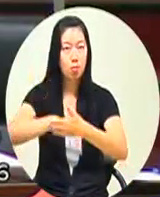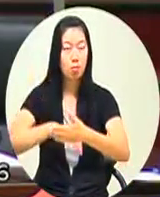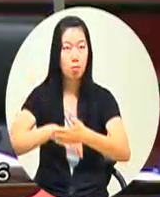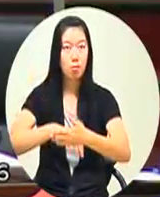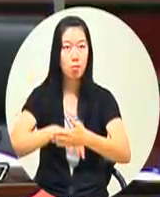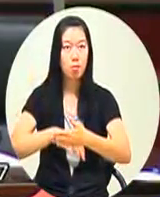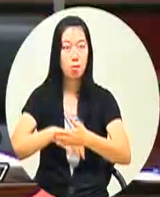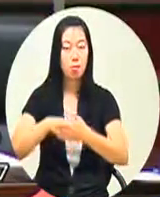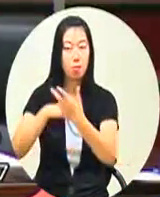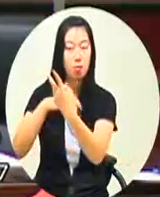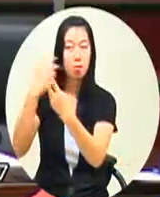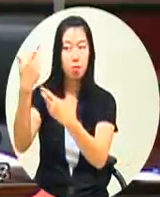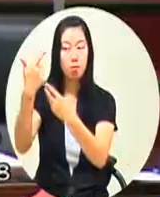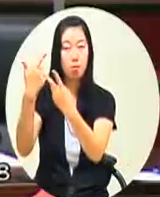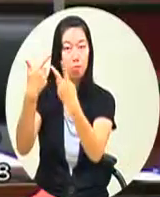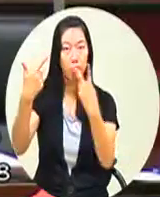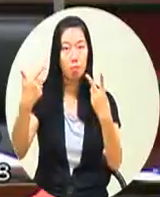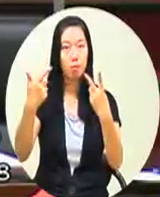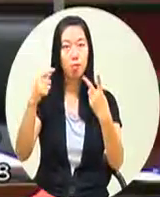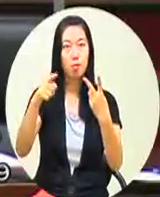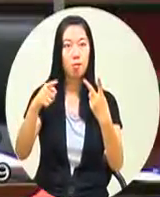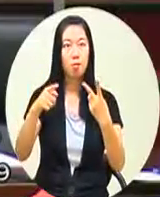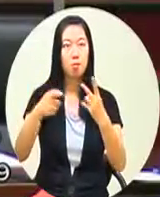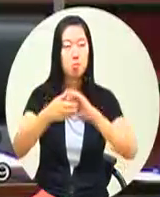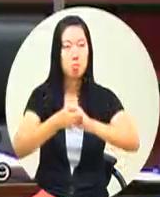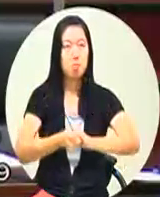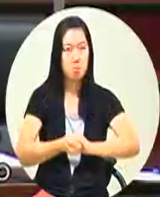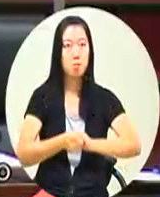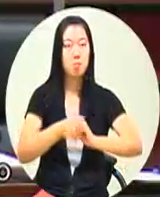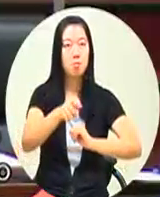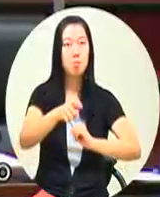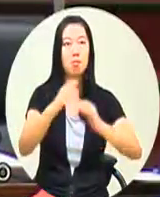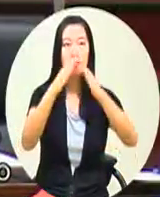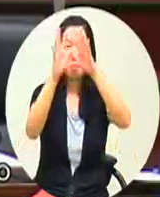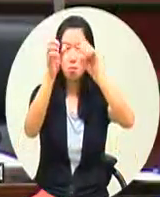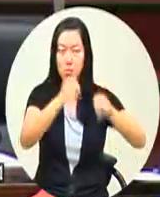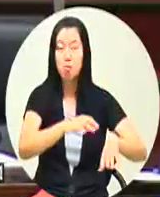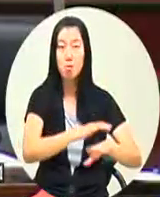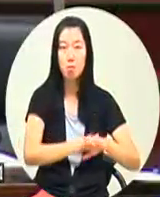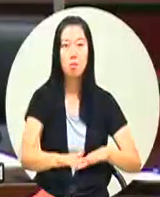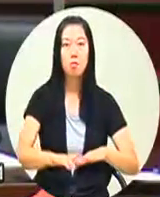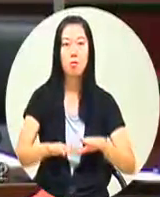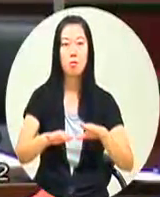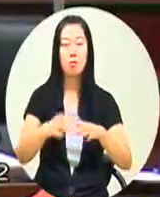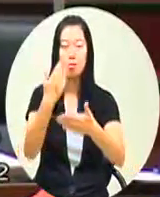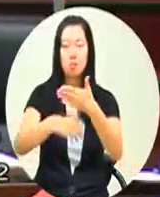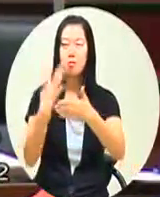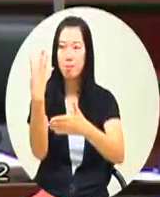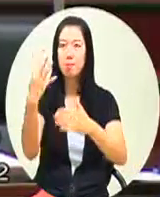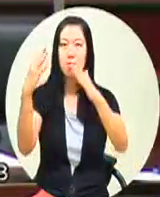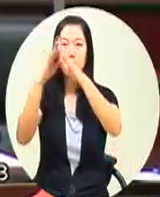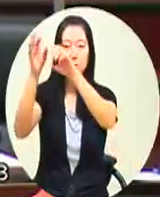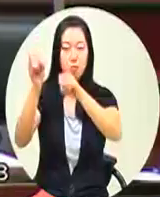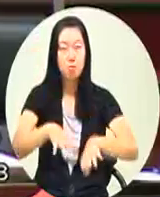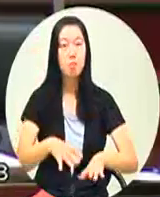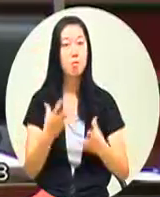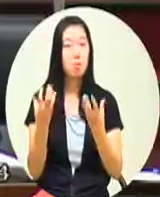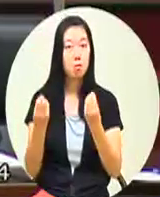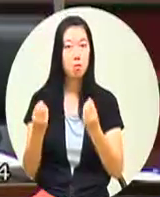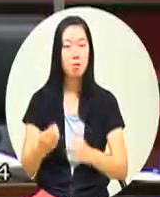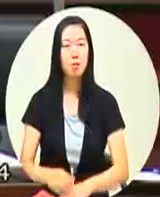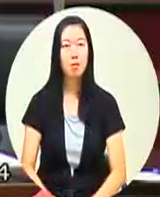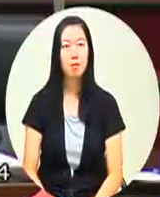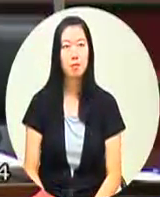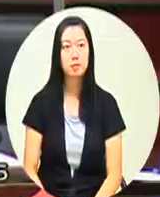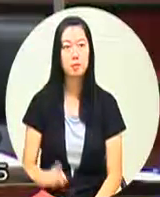户里面，有两户是一定会拆，因为伊补偿金已经拢领，干那四户是未拆了，只剩下四户未拆